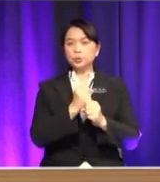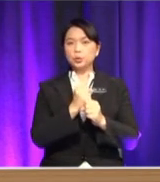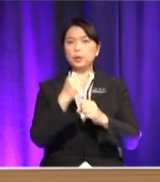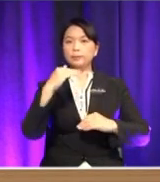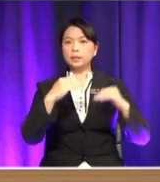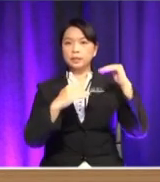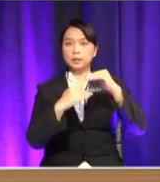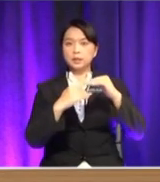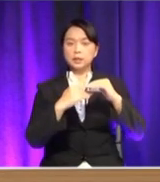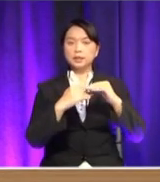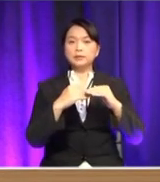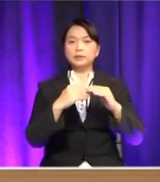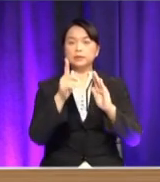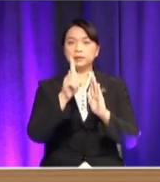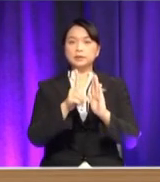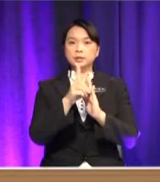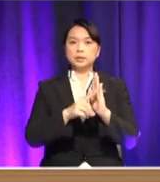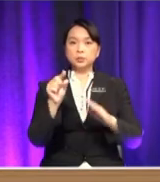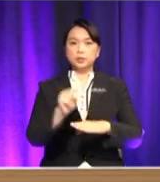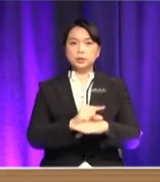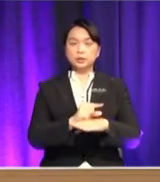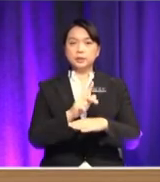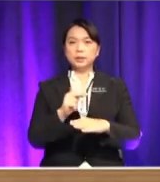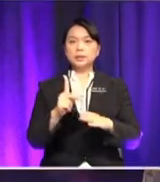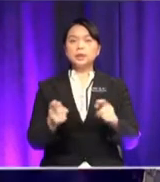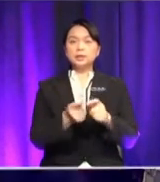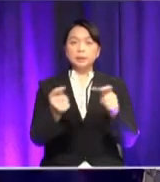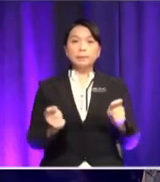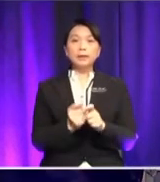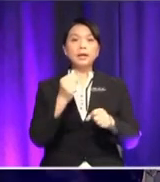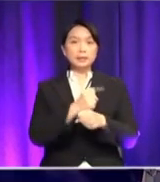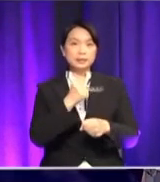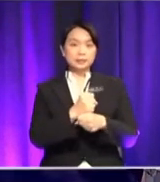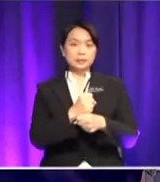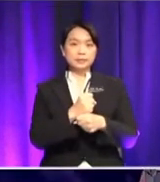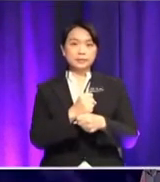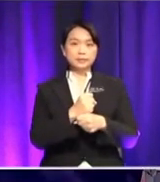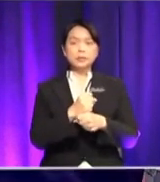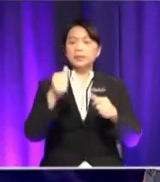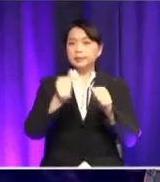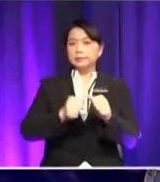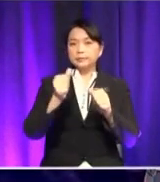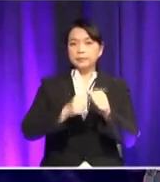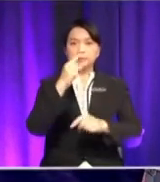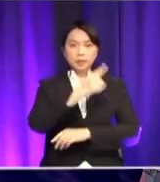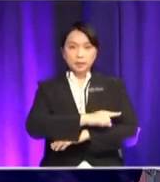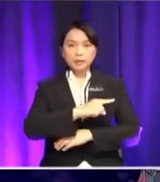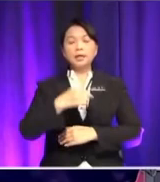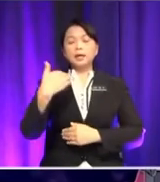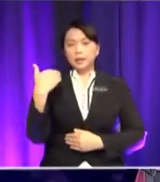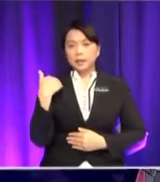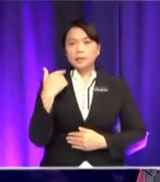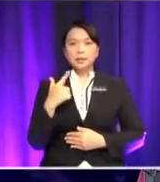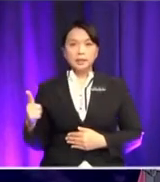digunakan untuk dihuni ataupun digunakan sebagai tempat perbedaan yang digunakan sehari-harian merupakan suatu